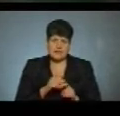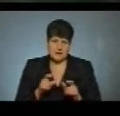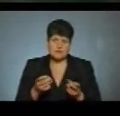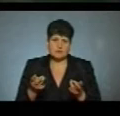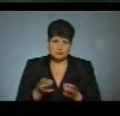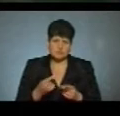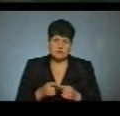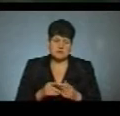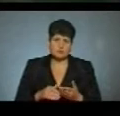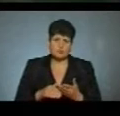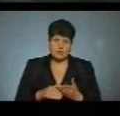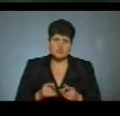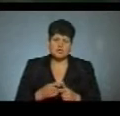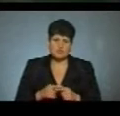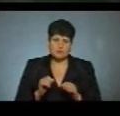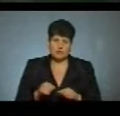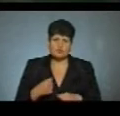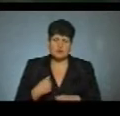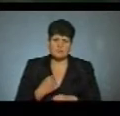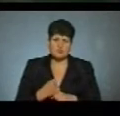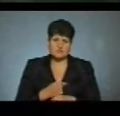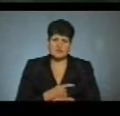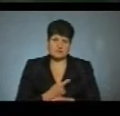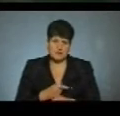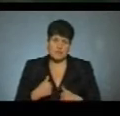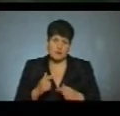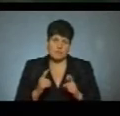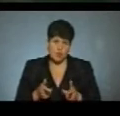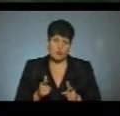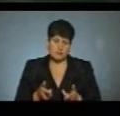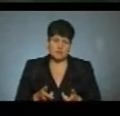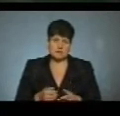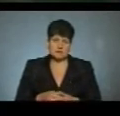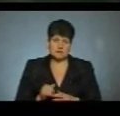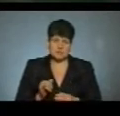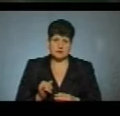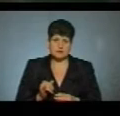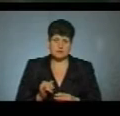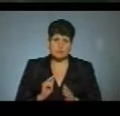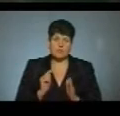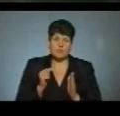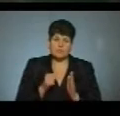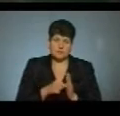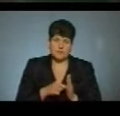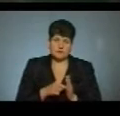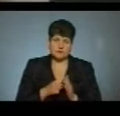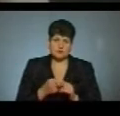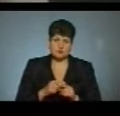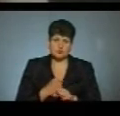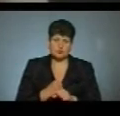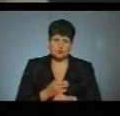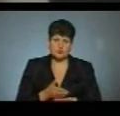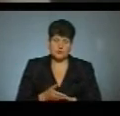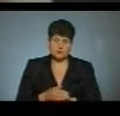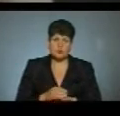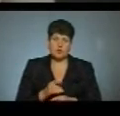потребує такої допомоги, чи можу я працювати в лікарні. Я тоді погодилася і таким чином потрапила на цю роботу.